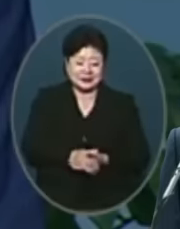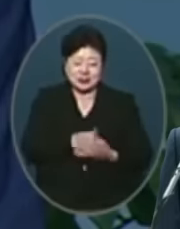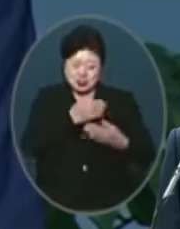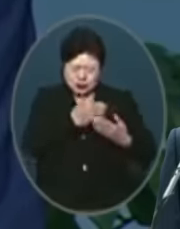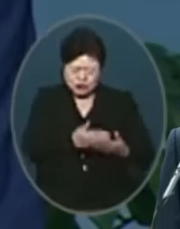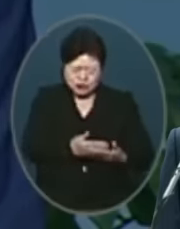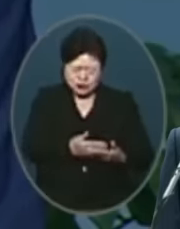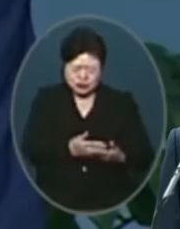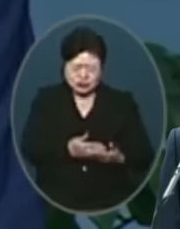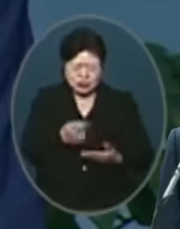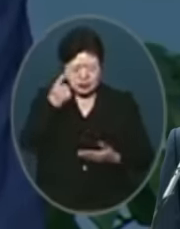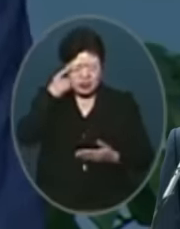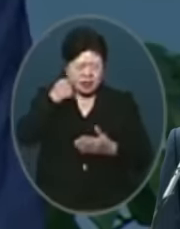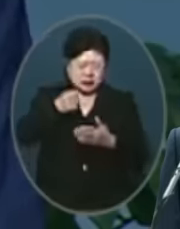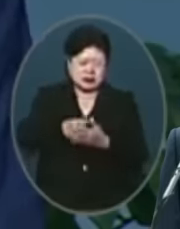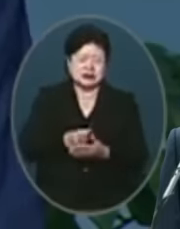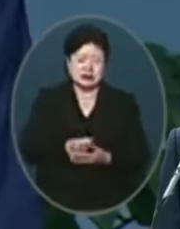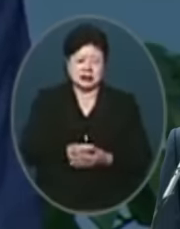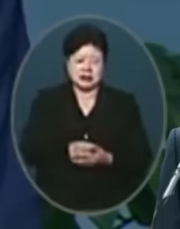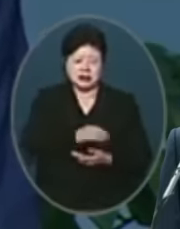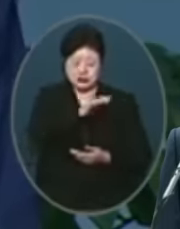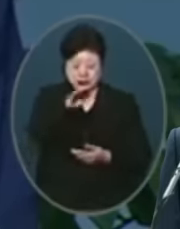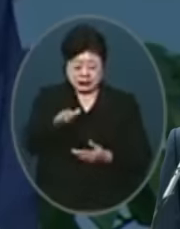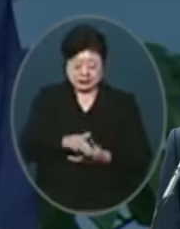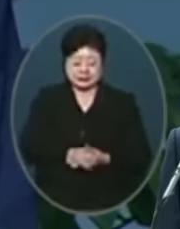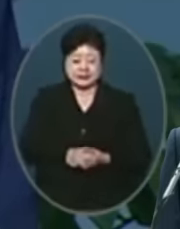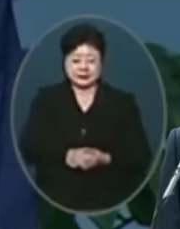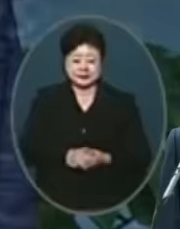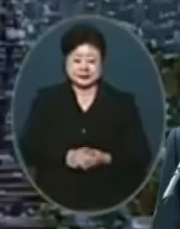신중하게 살펴봐야 되는 것입니다. 우리는